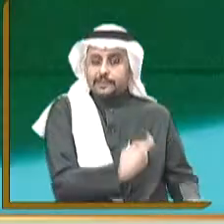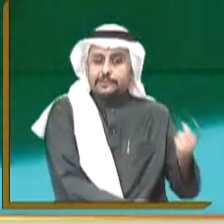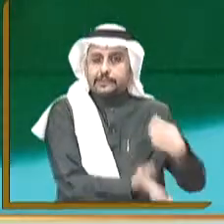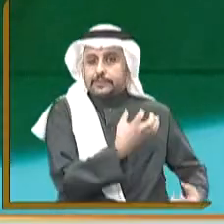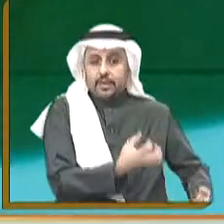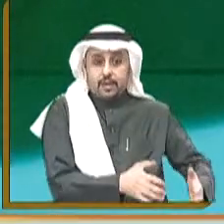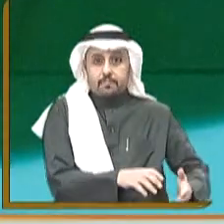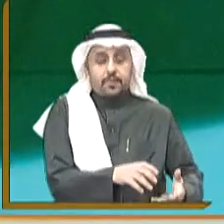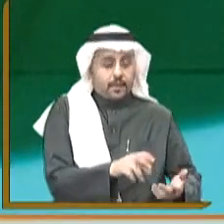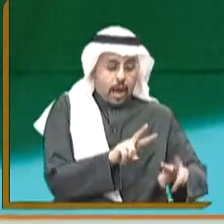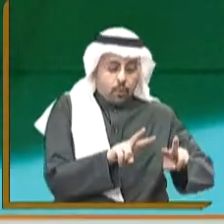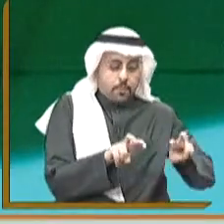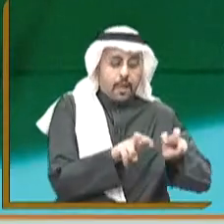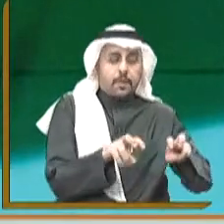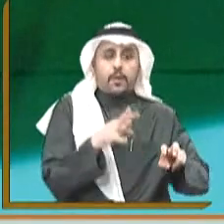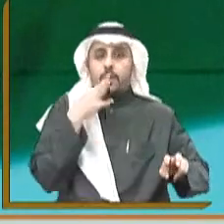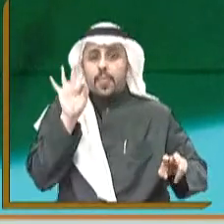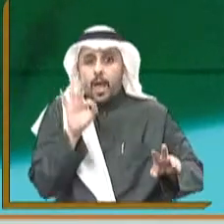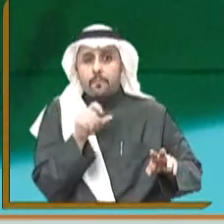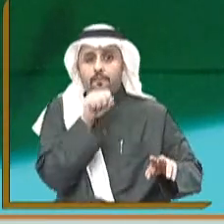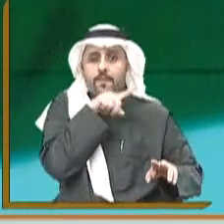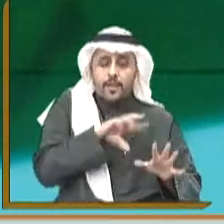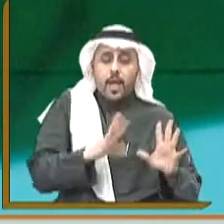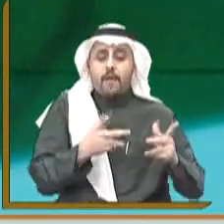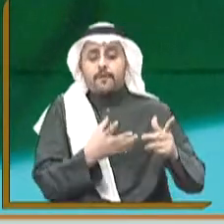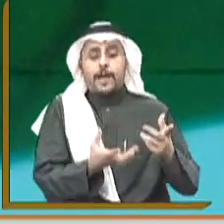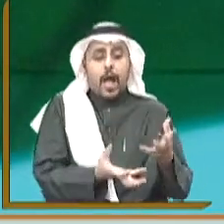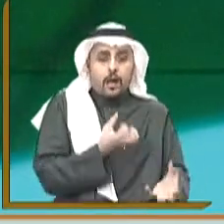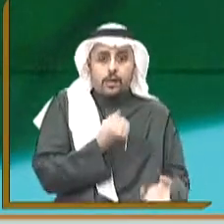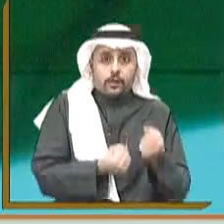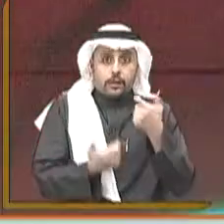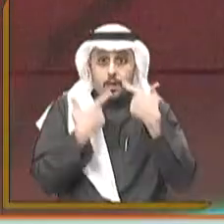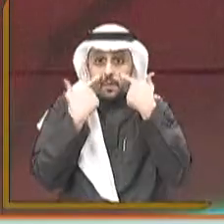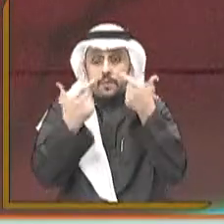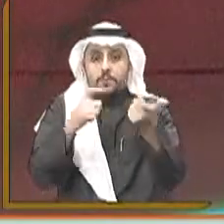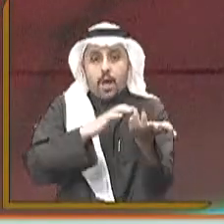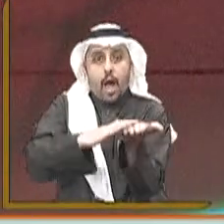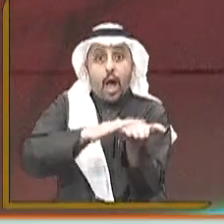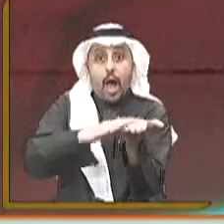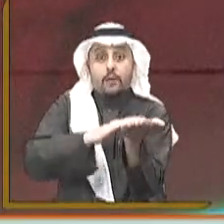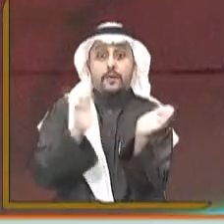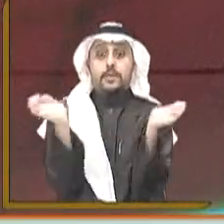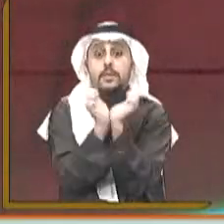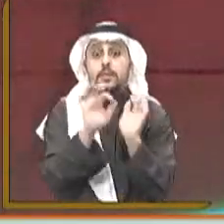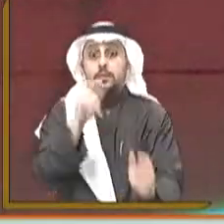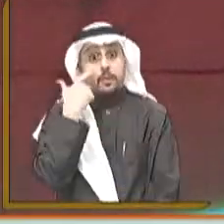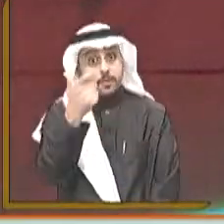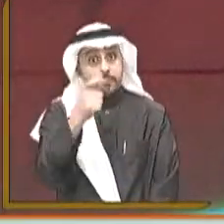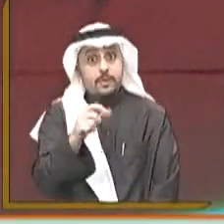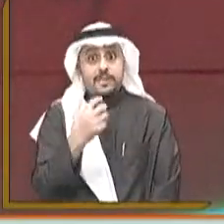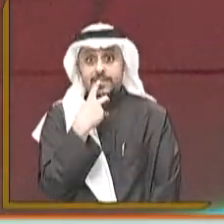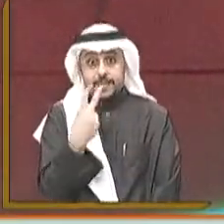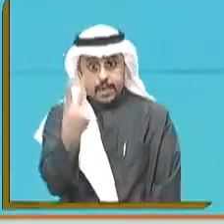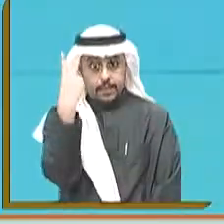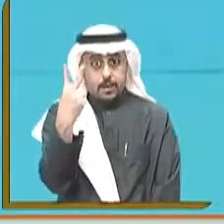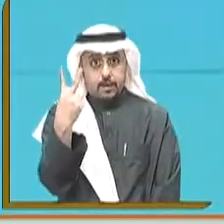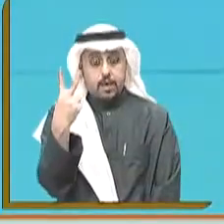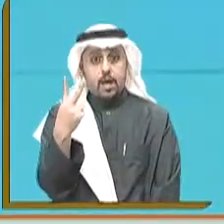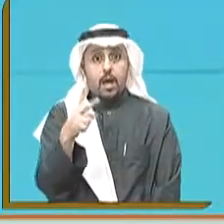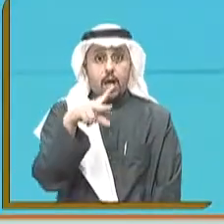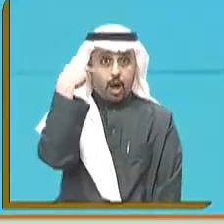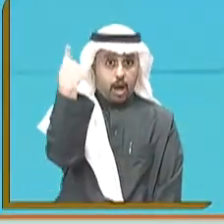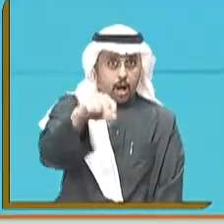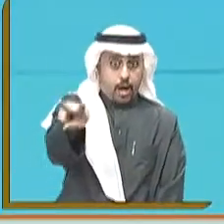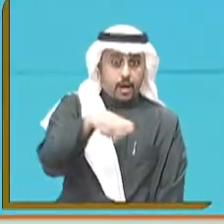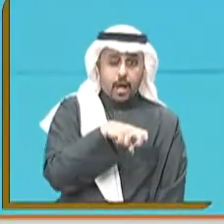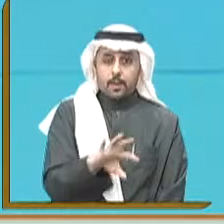المعادن من فئة 1000 أو استغلالها حيز التنفيذ الذي يتضمن السجن لمدة لا تتجاوز 2 سنين وبغرامة لا